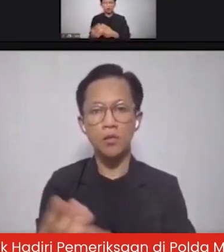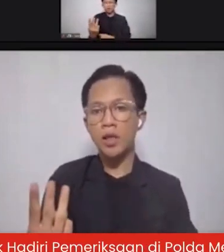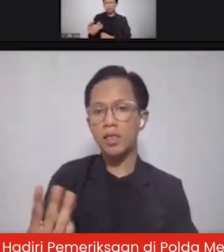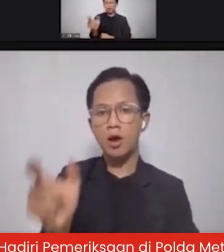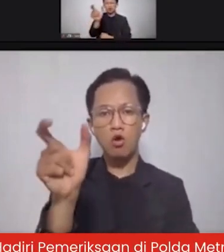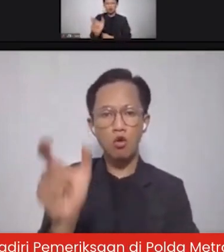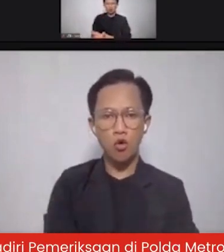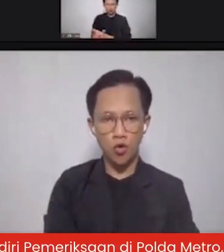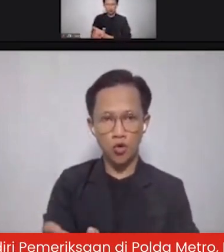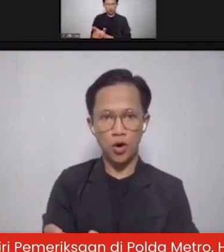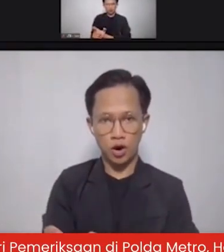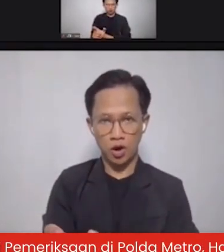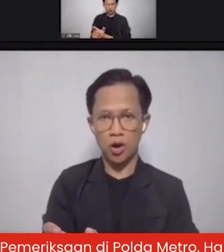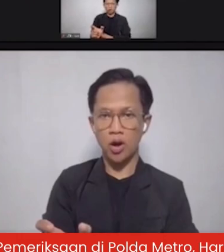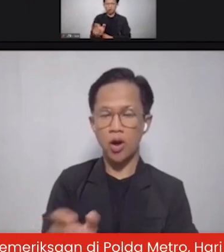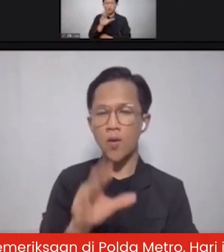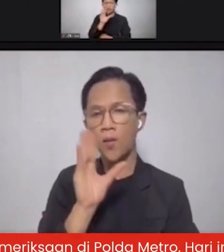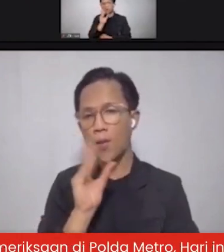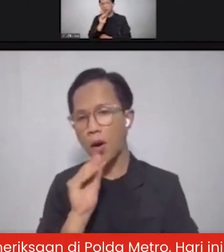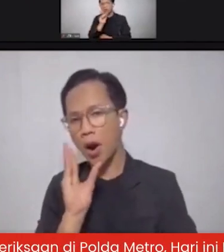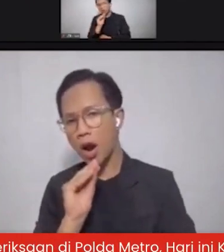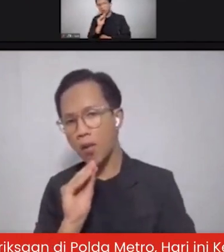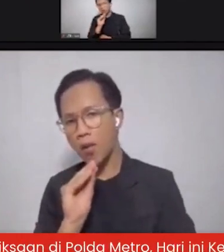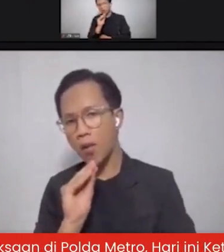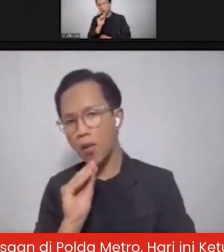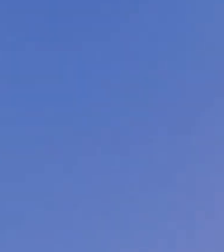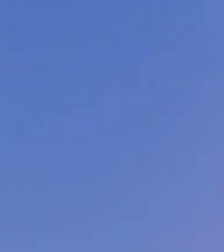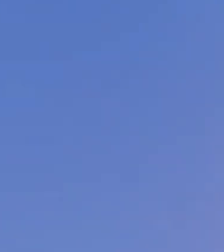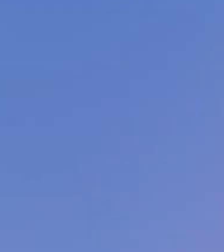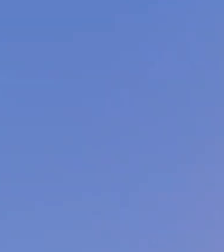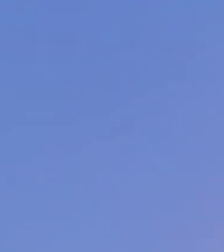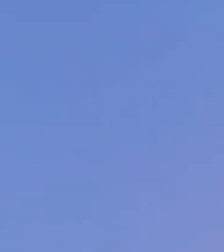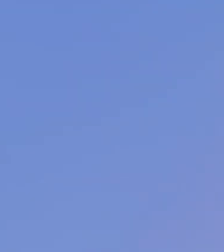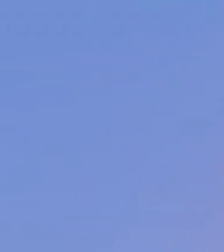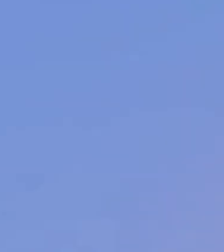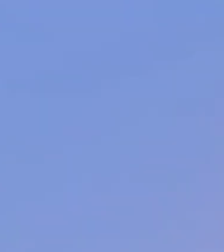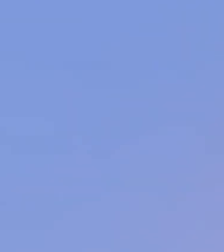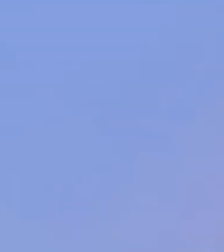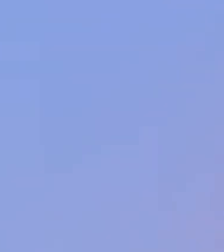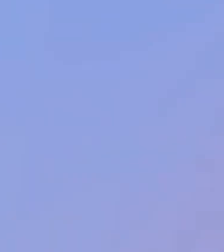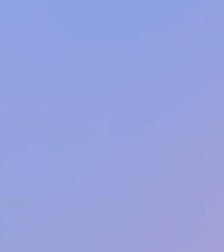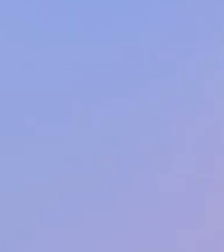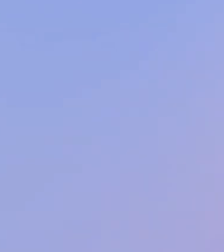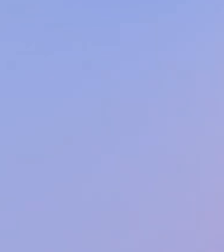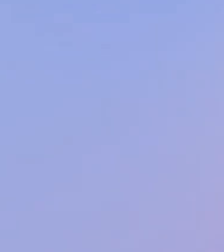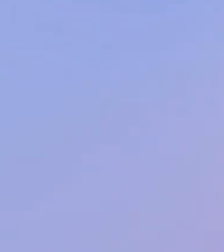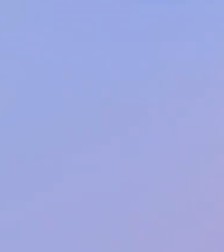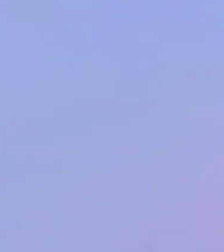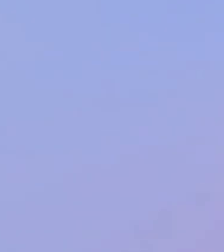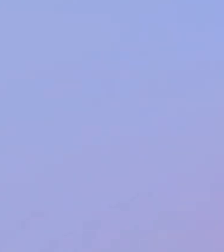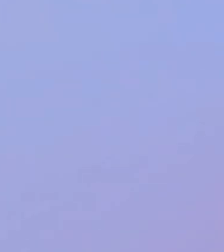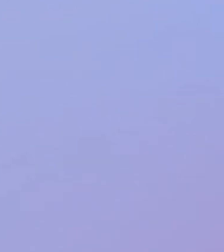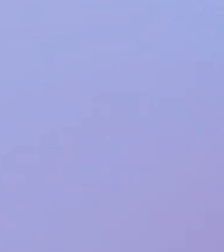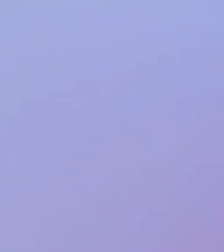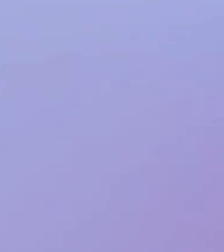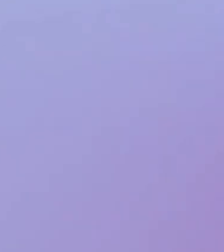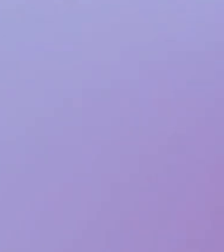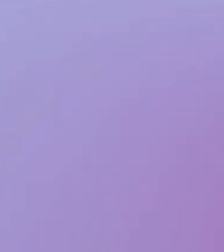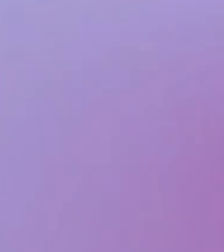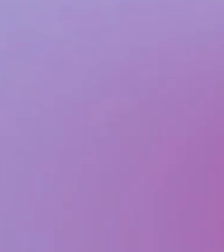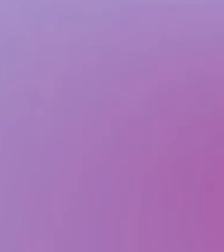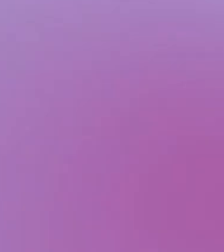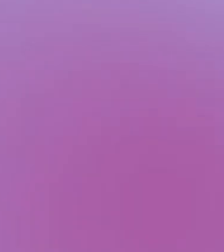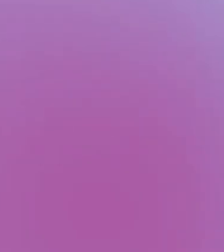pendapat berbeda satu orang Saya persilakan download Tribun X sekarang menghadirkan